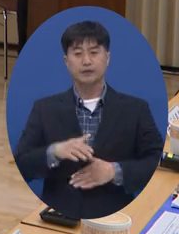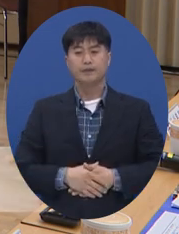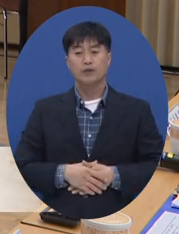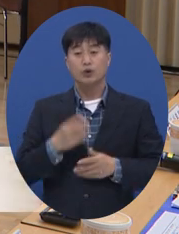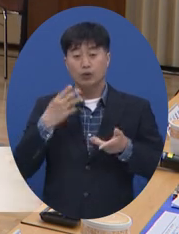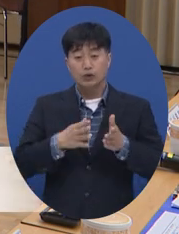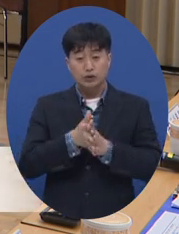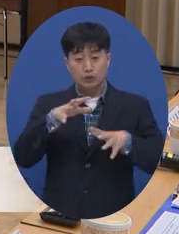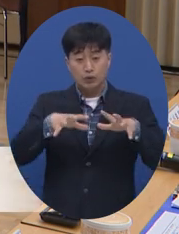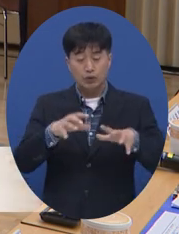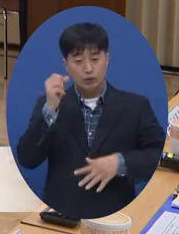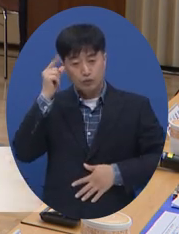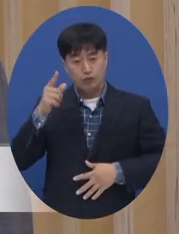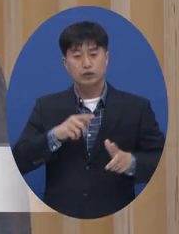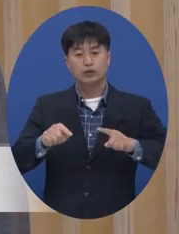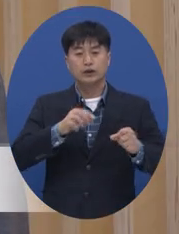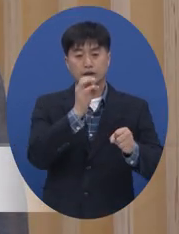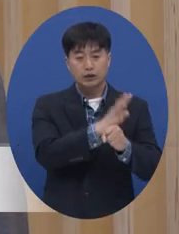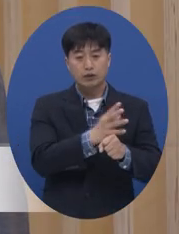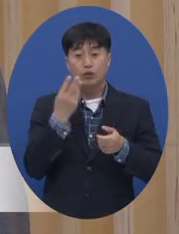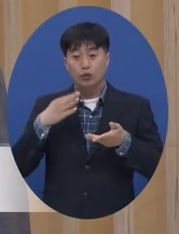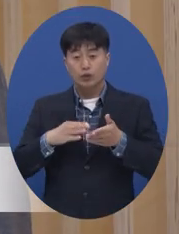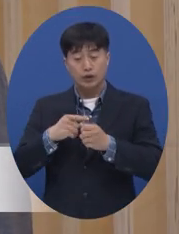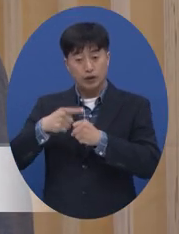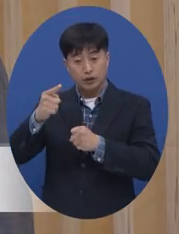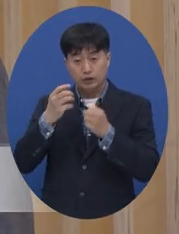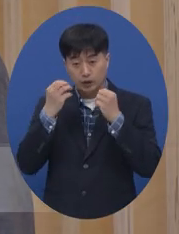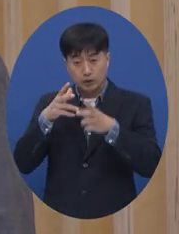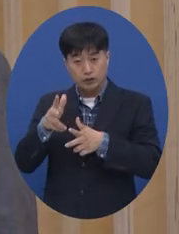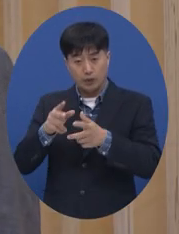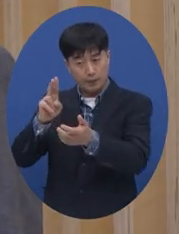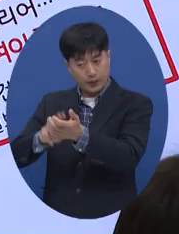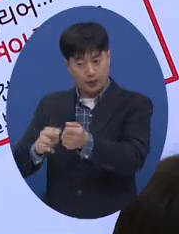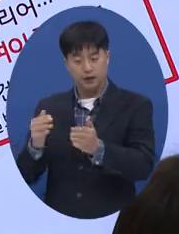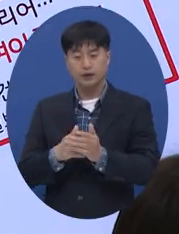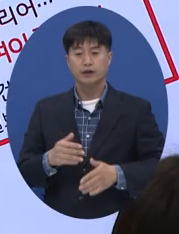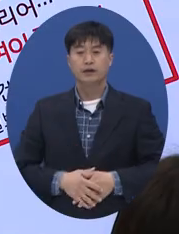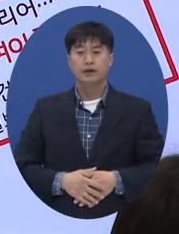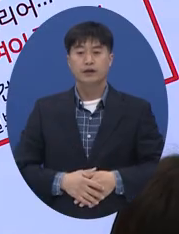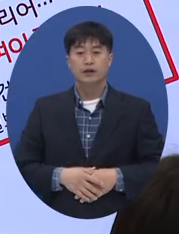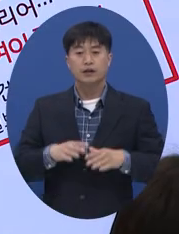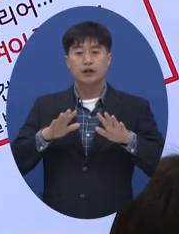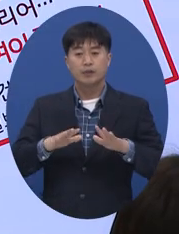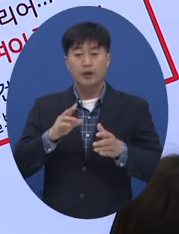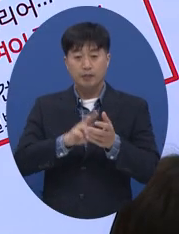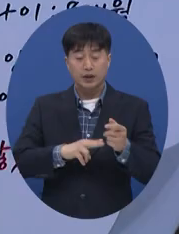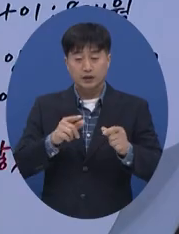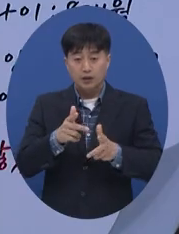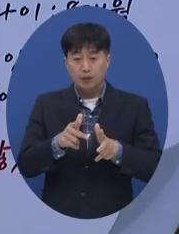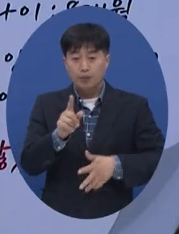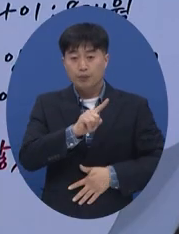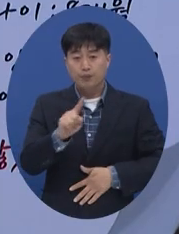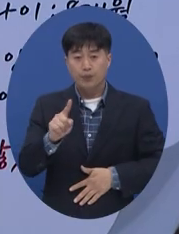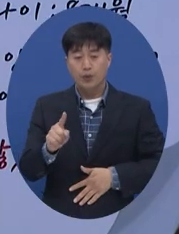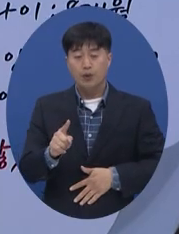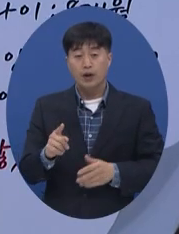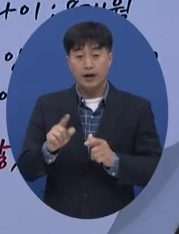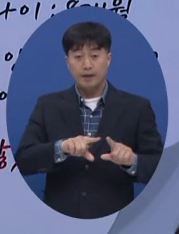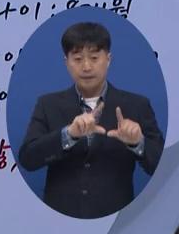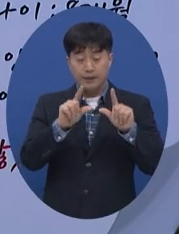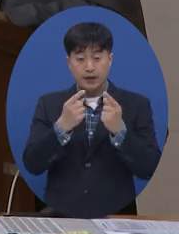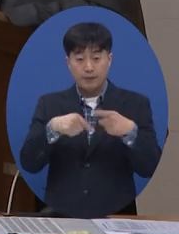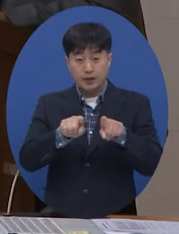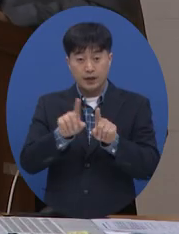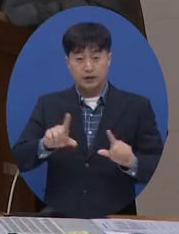형돈은 시군의 우정 책을 사는 한편 경기도의 내년도 신규 사업을 팔았습니다 이번에 판매한 사업은 반려동물 보험가입